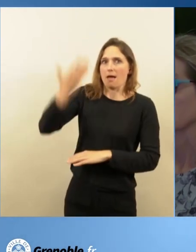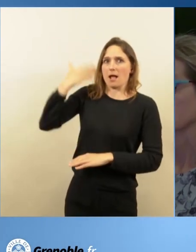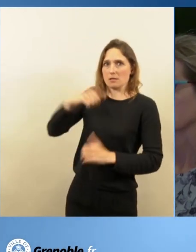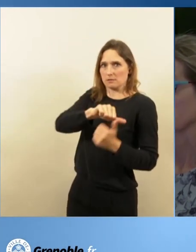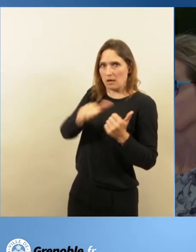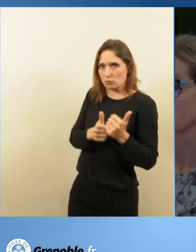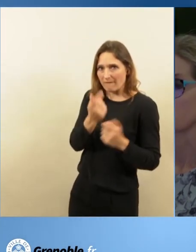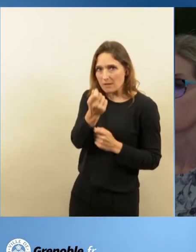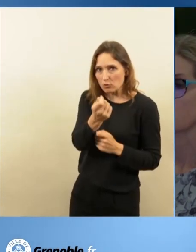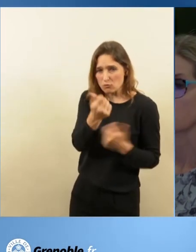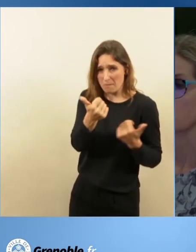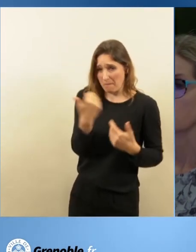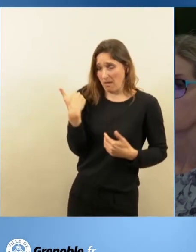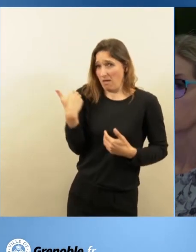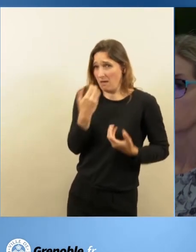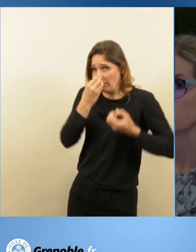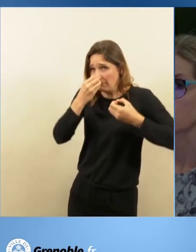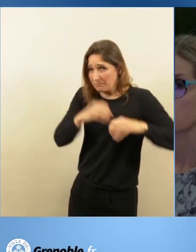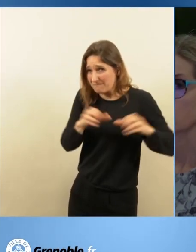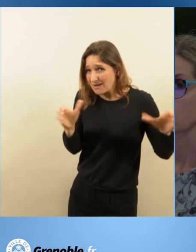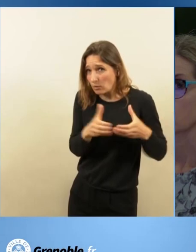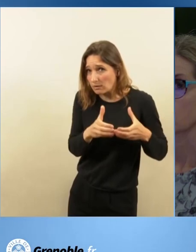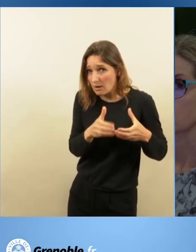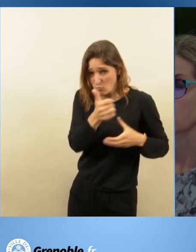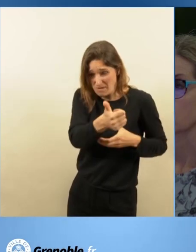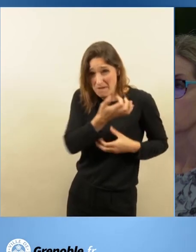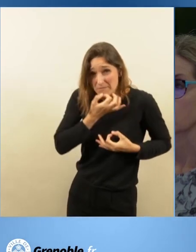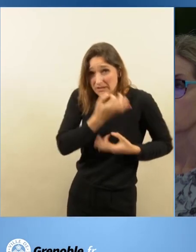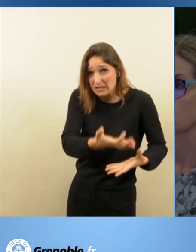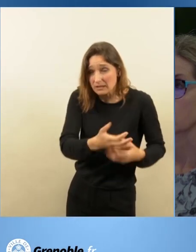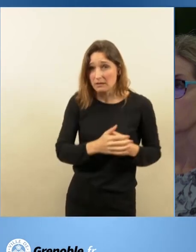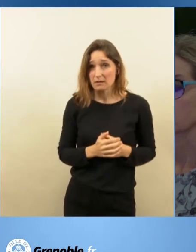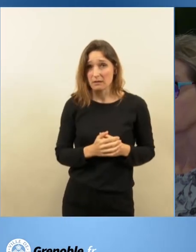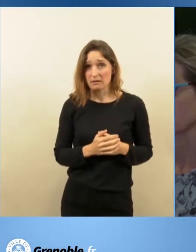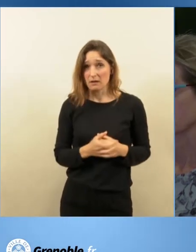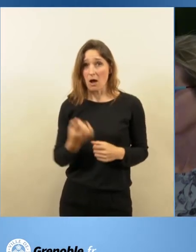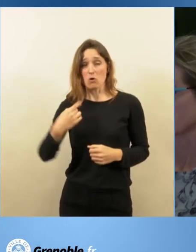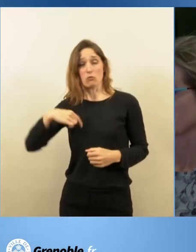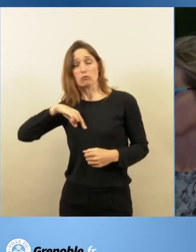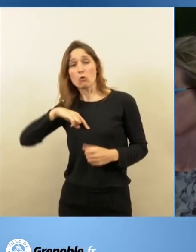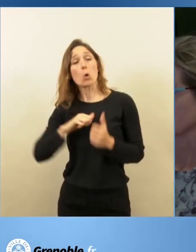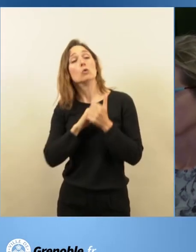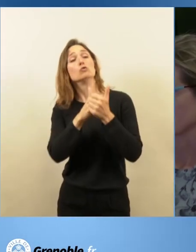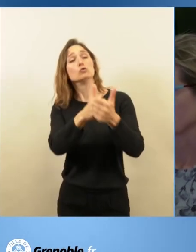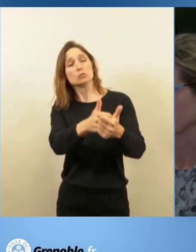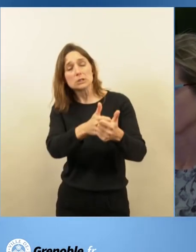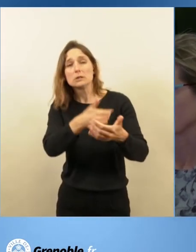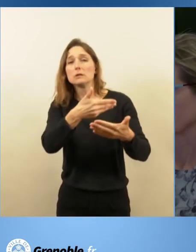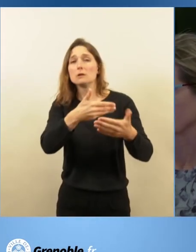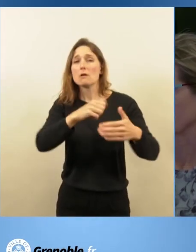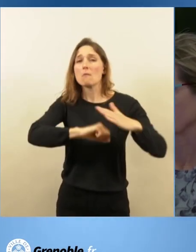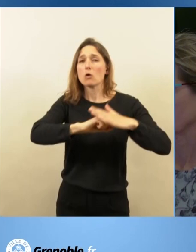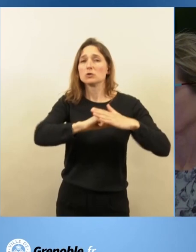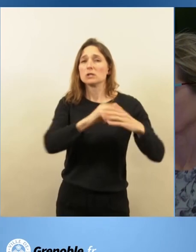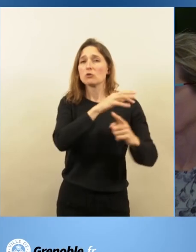de quitter votre majorité qui le dit comment voulez-vous que nous adhérions à votre plancher social de 2040